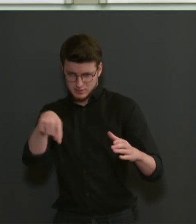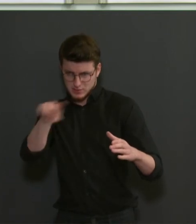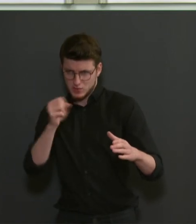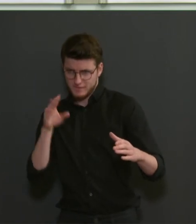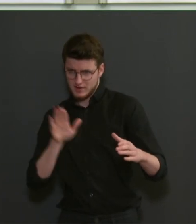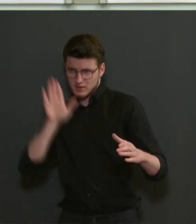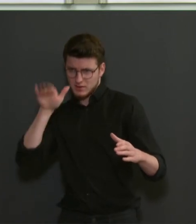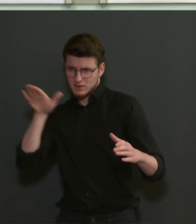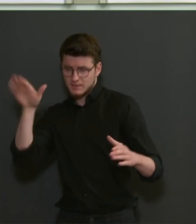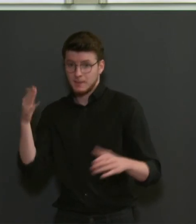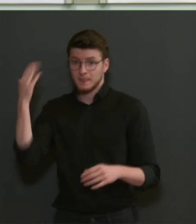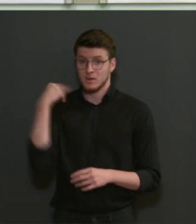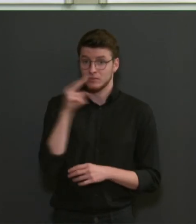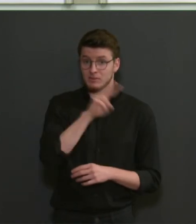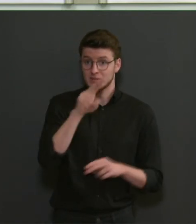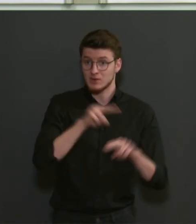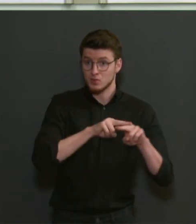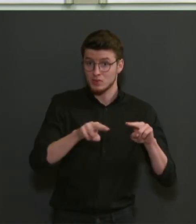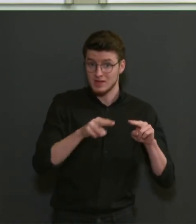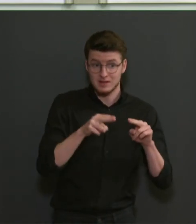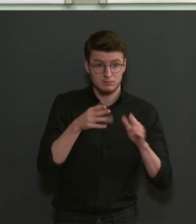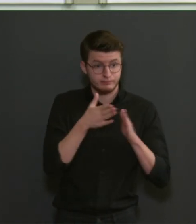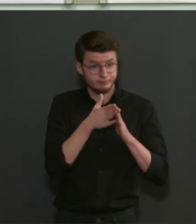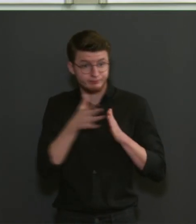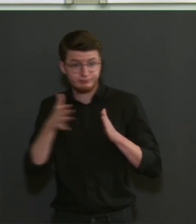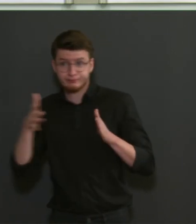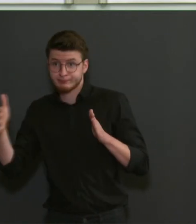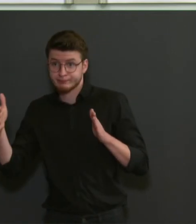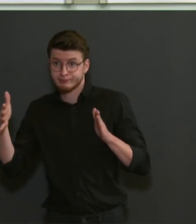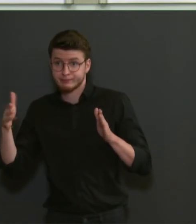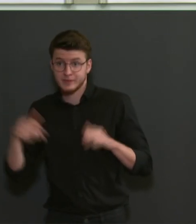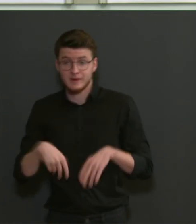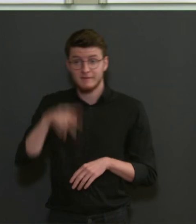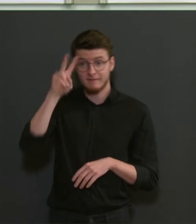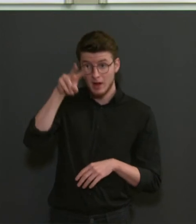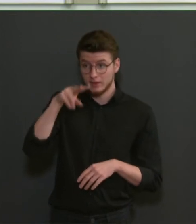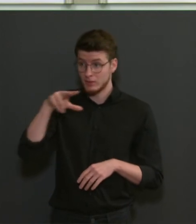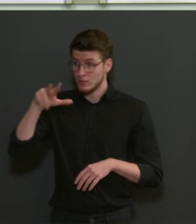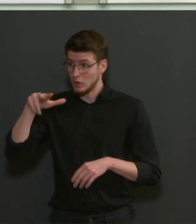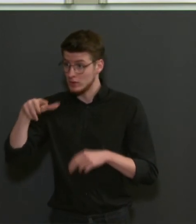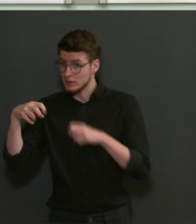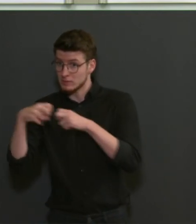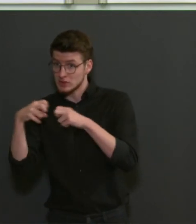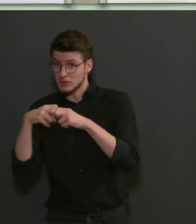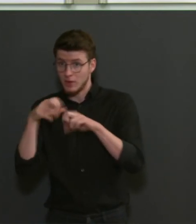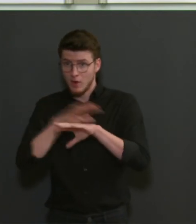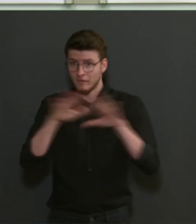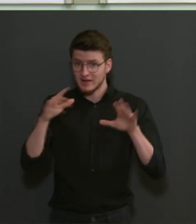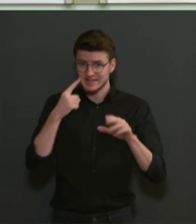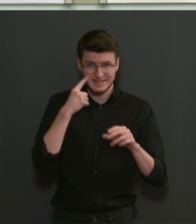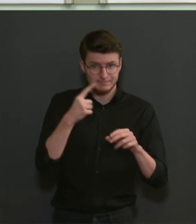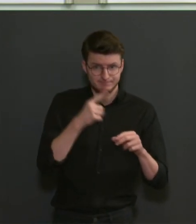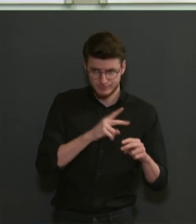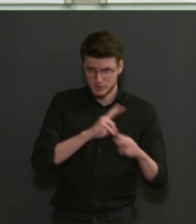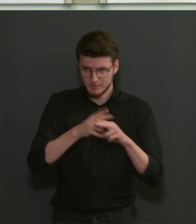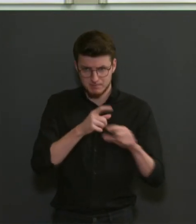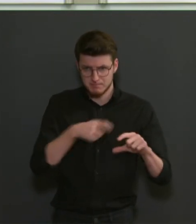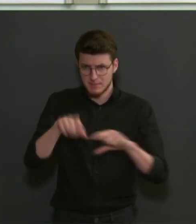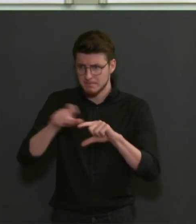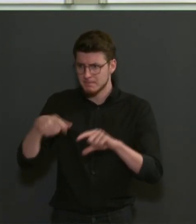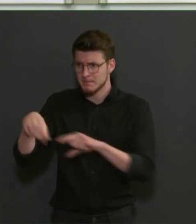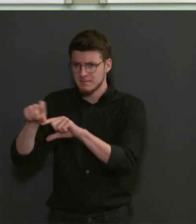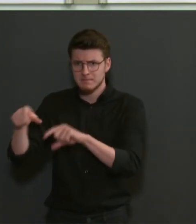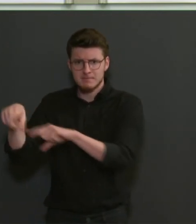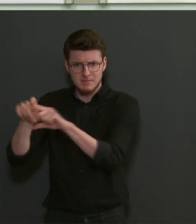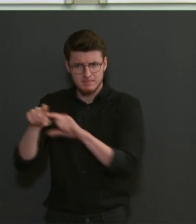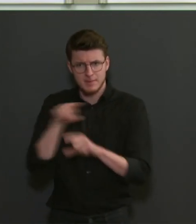Zowel in Vlaanderen, Wallonië en Brussel zien we bijna een verdubbeling van het aantal COVID-gevallen in vergelijking